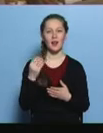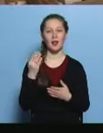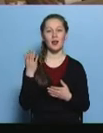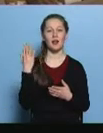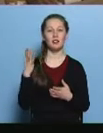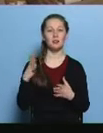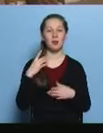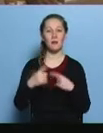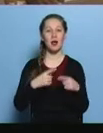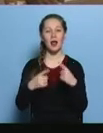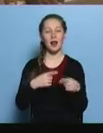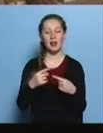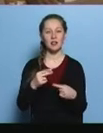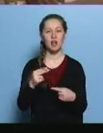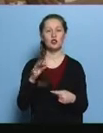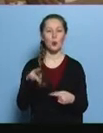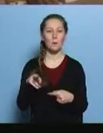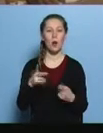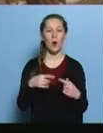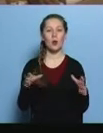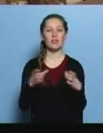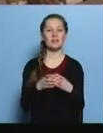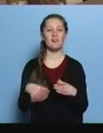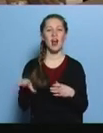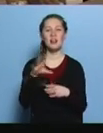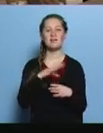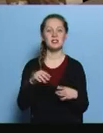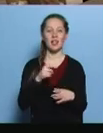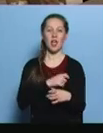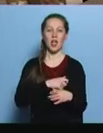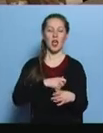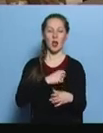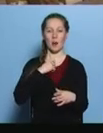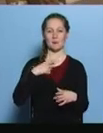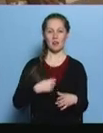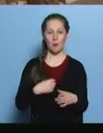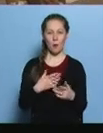и батальоны ЧОН мобилизовали всех партийных и комсомольских